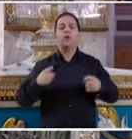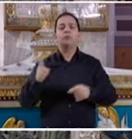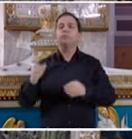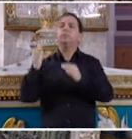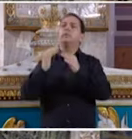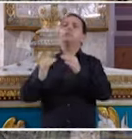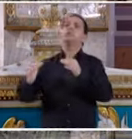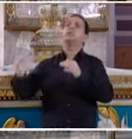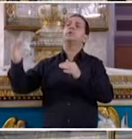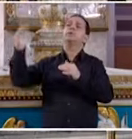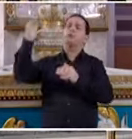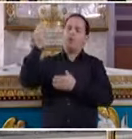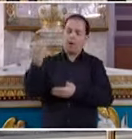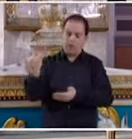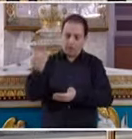Κύριε